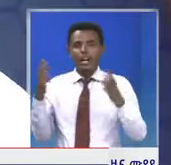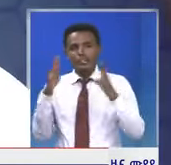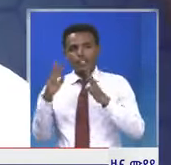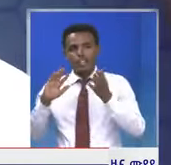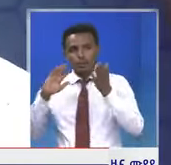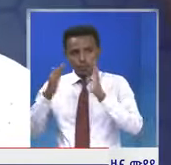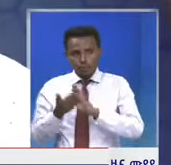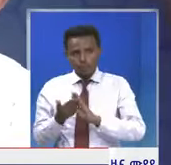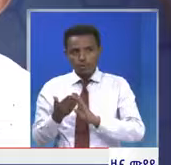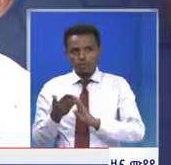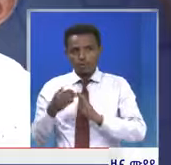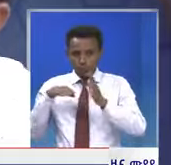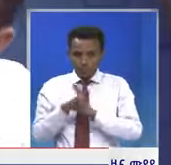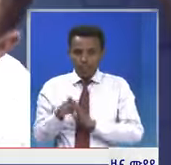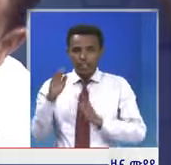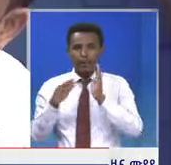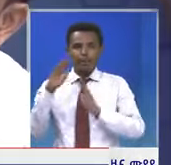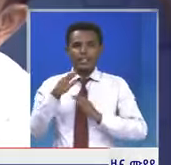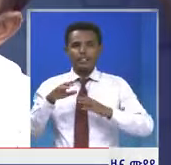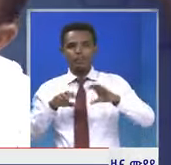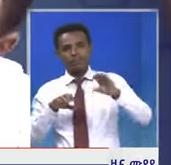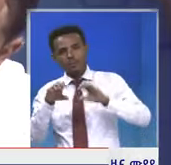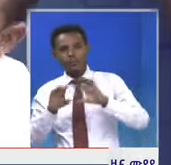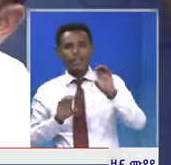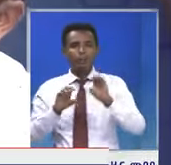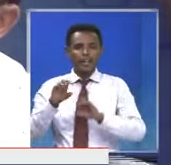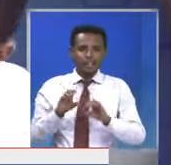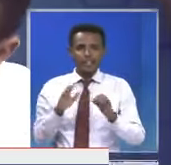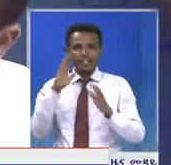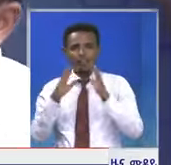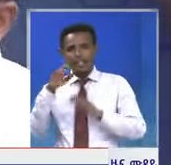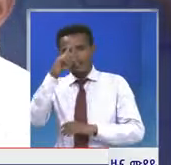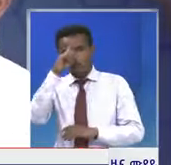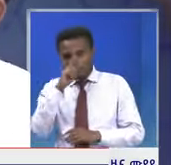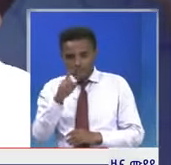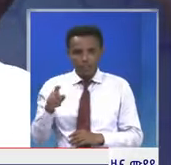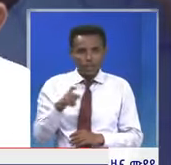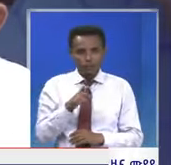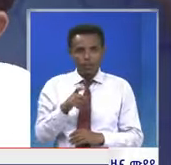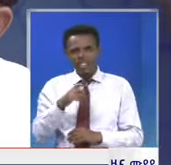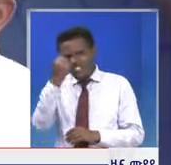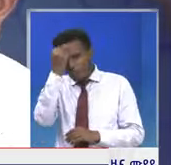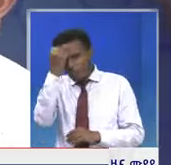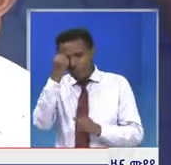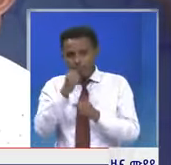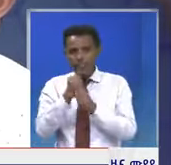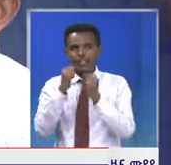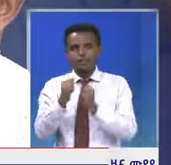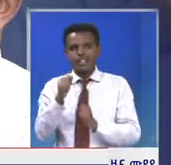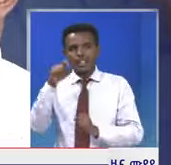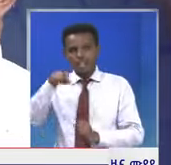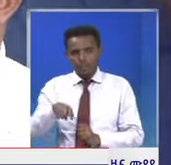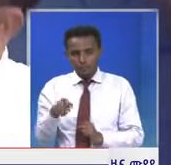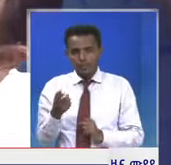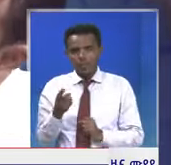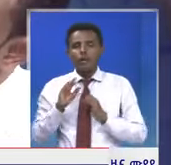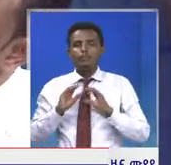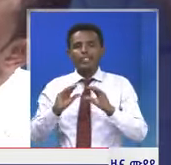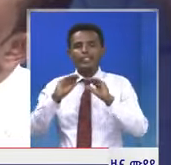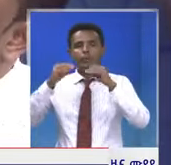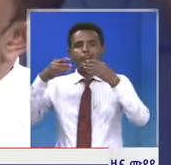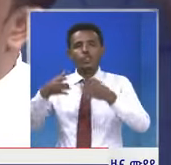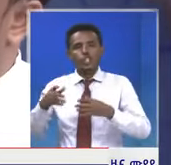ሆነው የበለጠ ፐርፎርም ለማድረግ የበለጠ ጎበዝ ለመሆን ተቆጭተው መስራት መቻል አለባቸው።